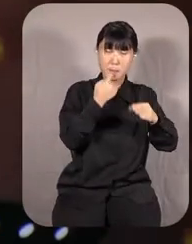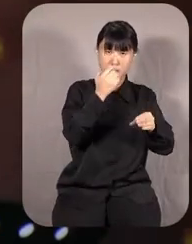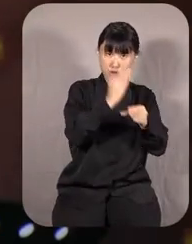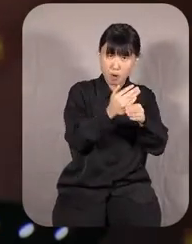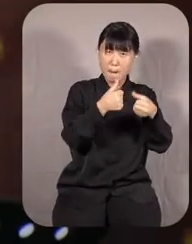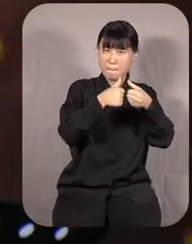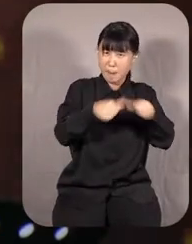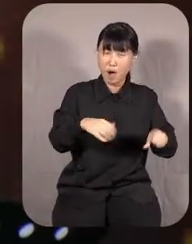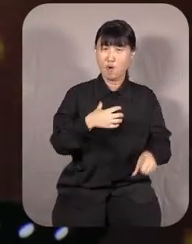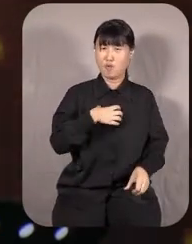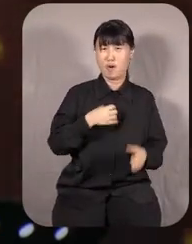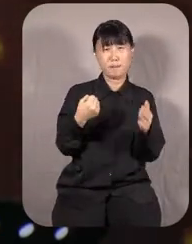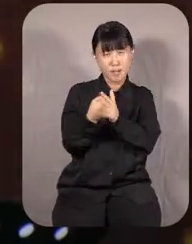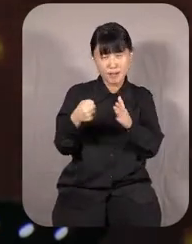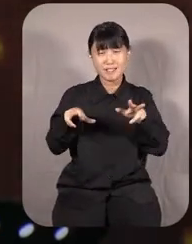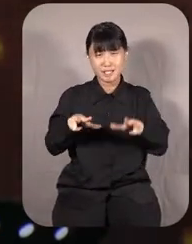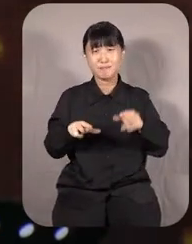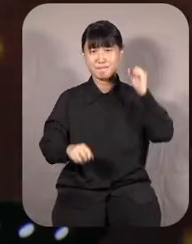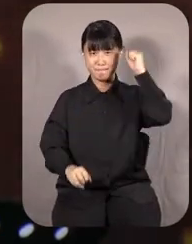않습니까?